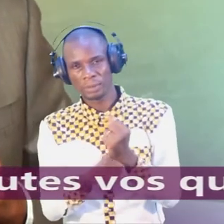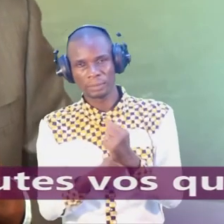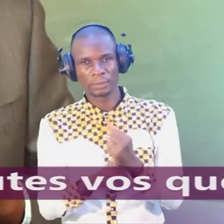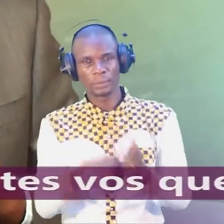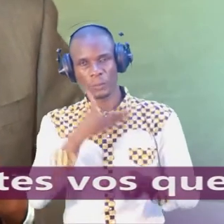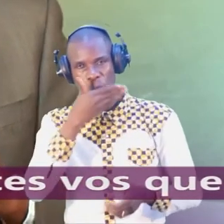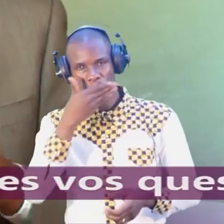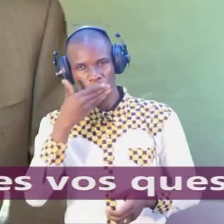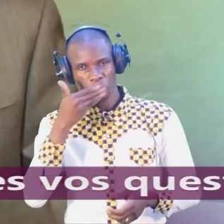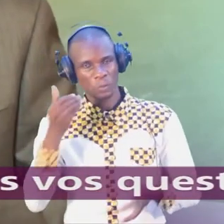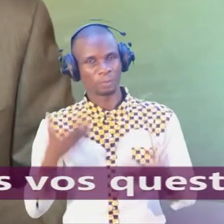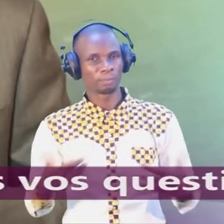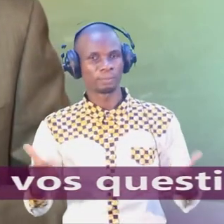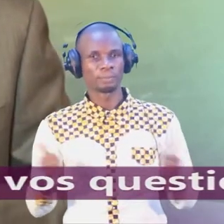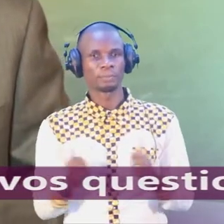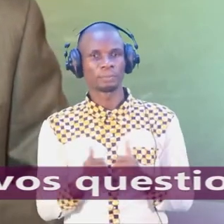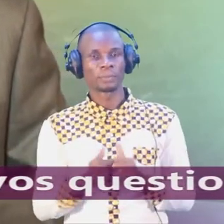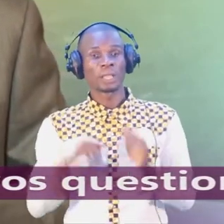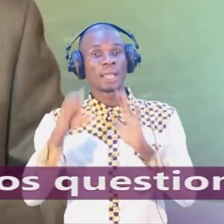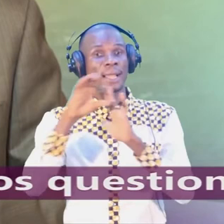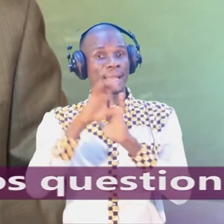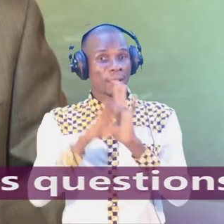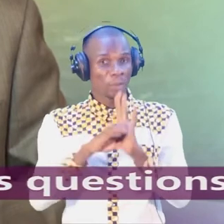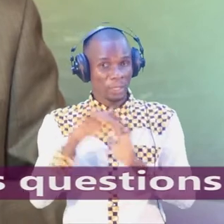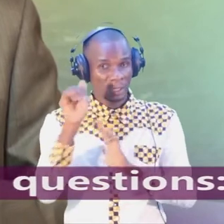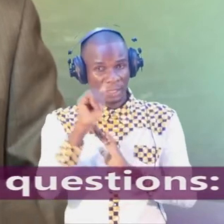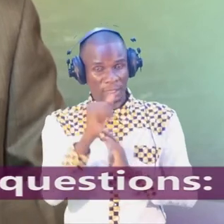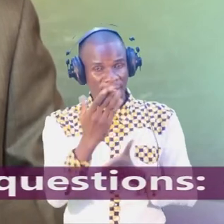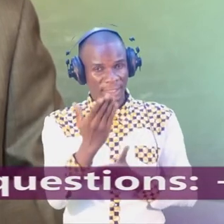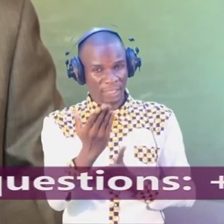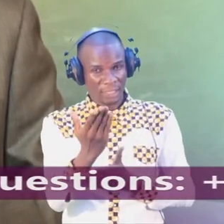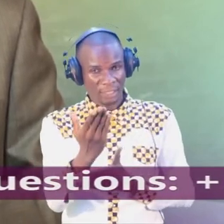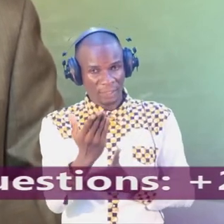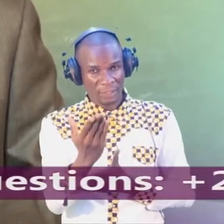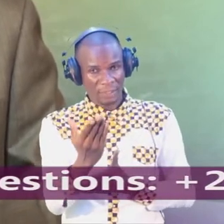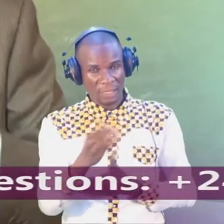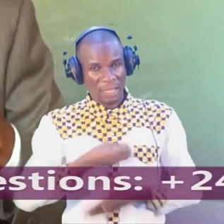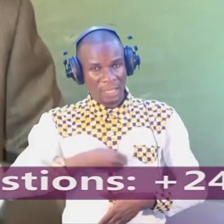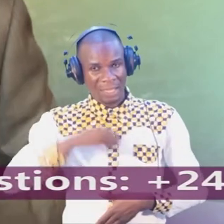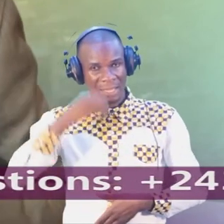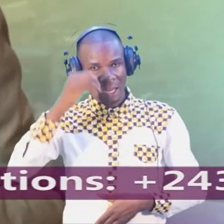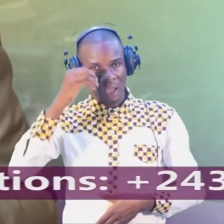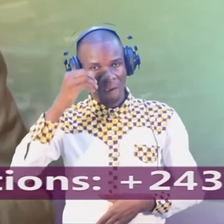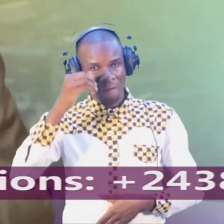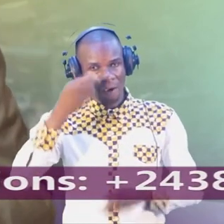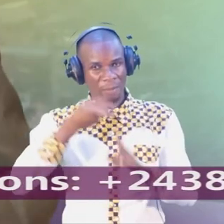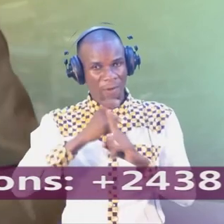hiyo Mungu anasema kwamba usitamani kitu chochote cha jirani ya mtu mwingine.